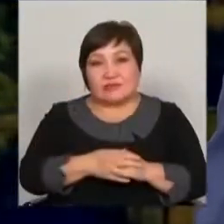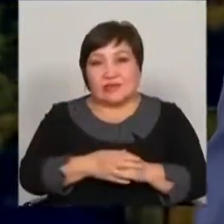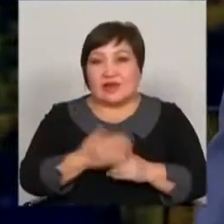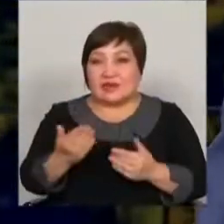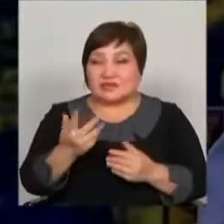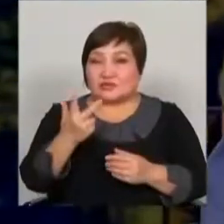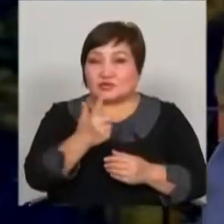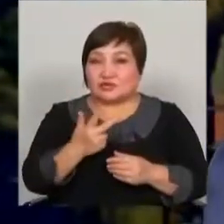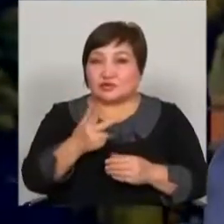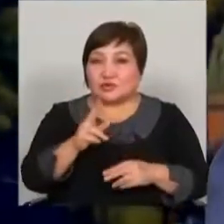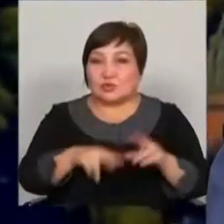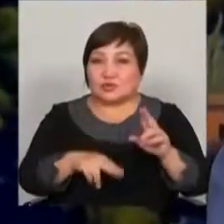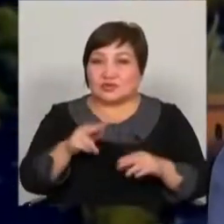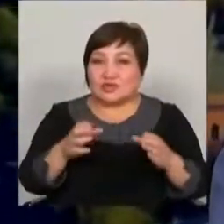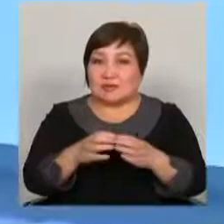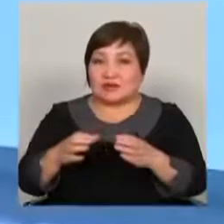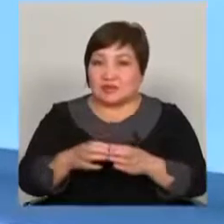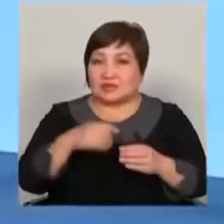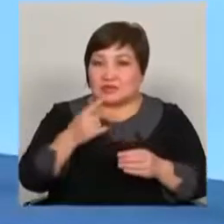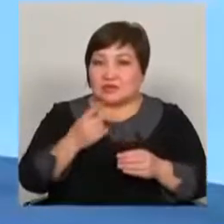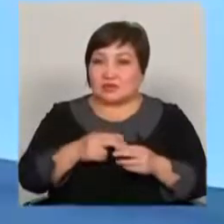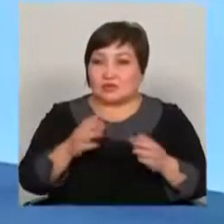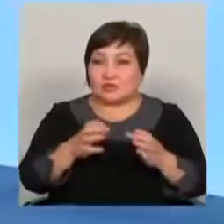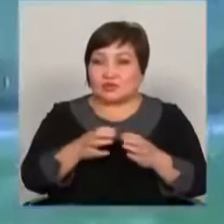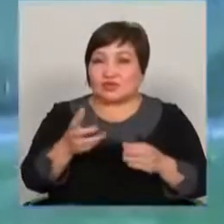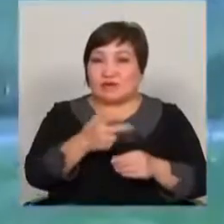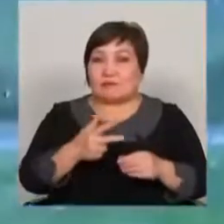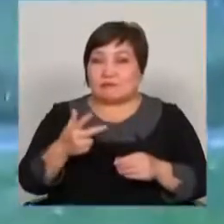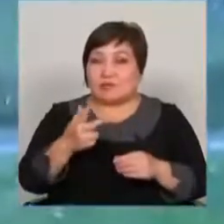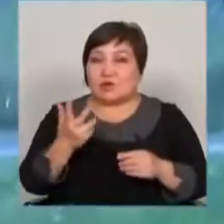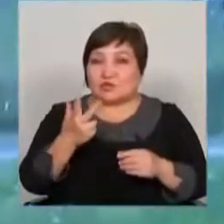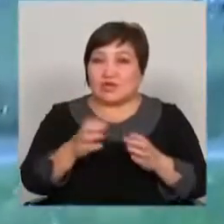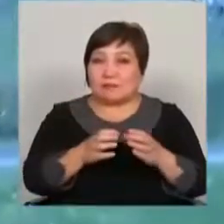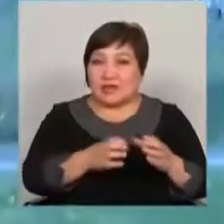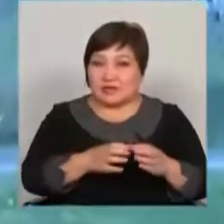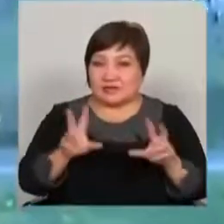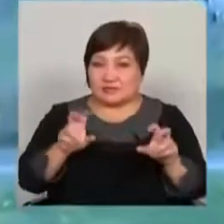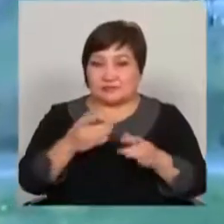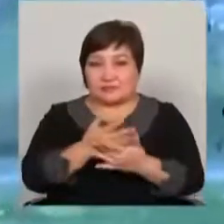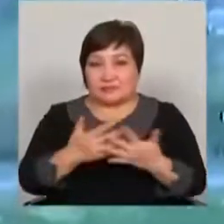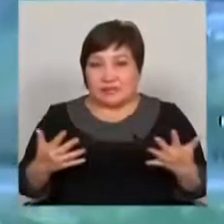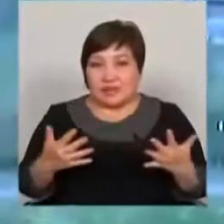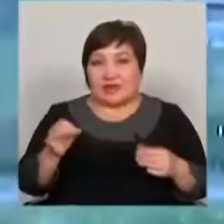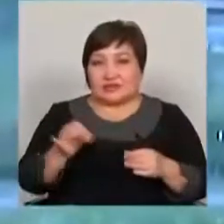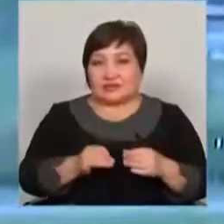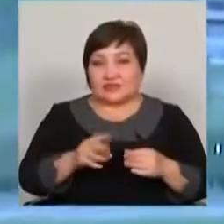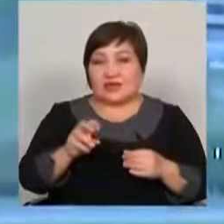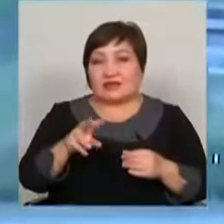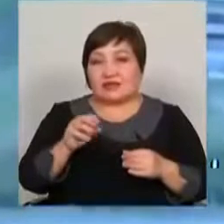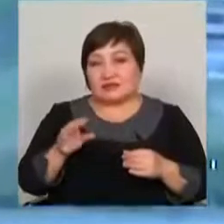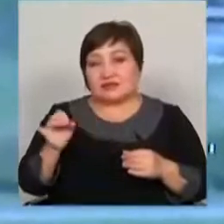айтып кете аласыз ба? Ол үш компания, ADS Industries деген, Castroid Trade деген компания, және Ally State деген